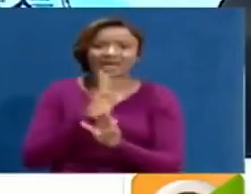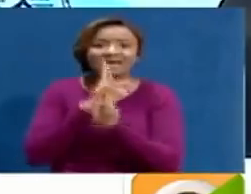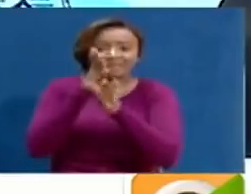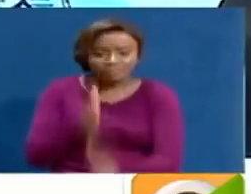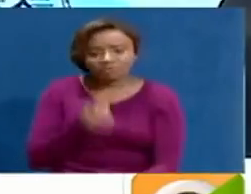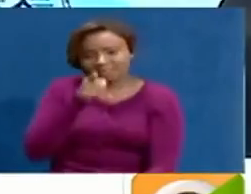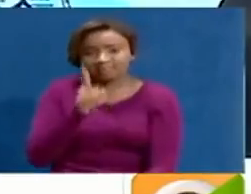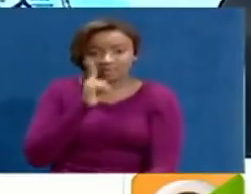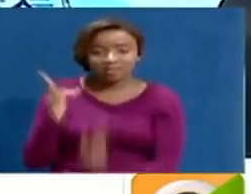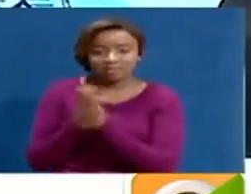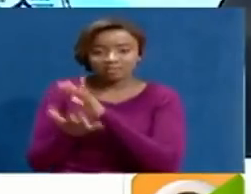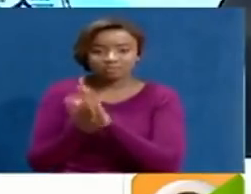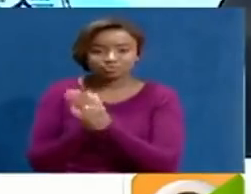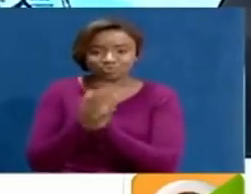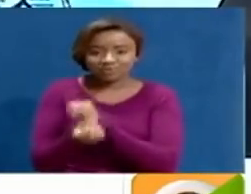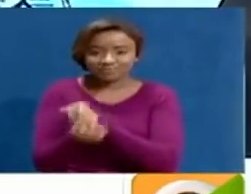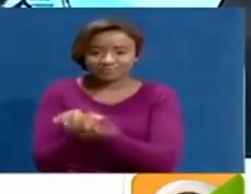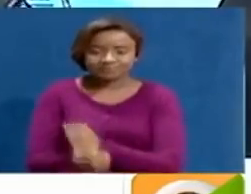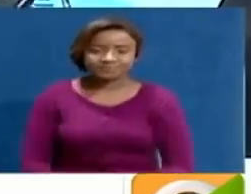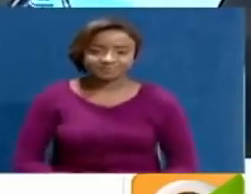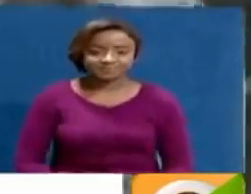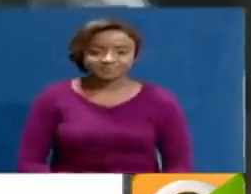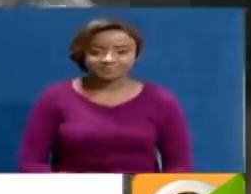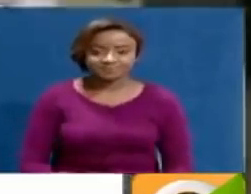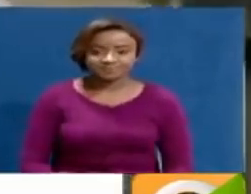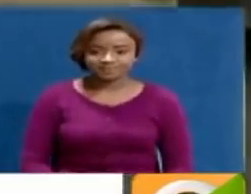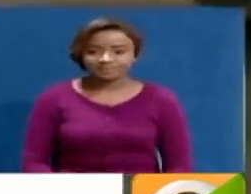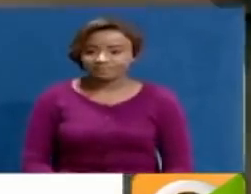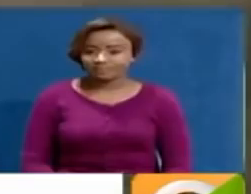huo. Steven Leto na taarifa kamili.